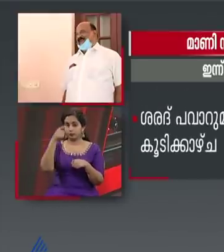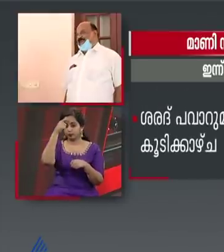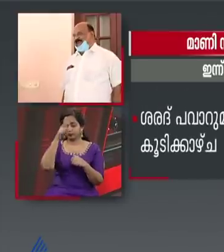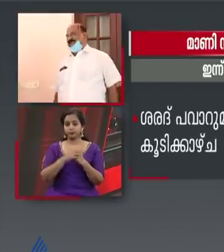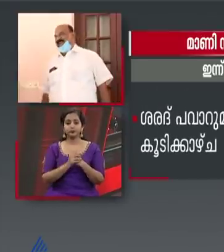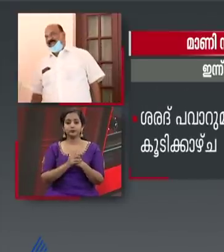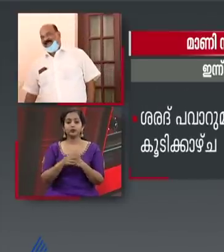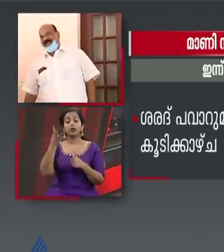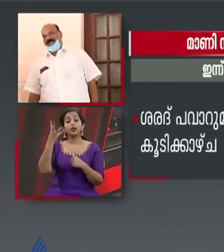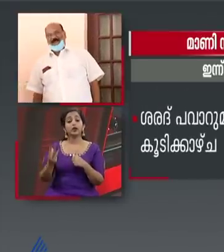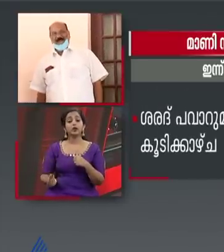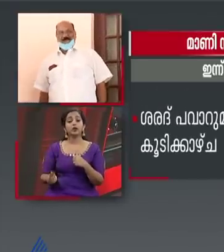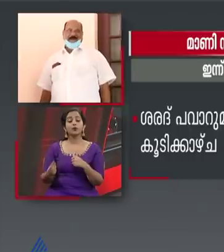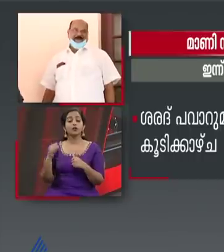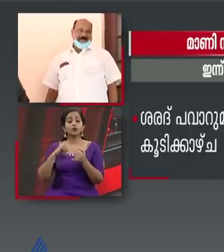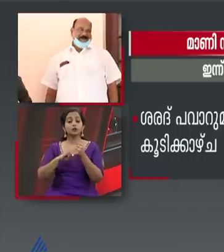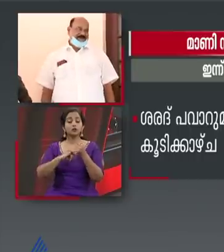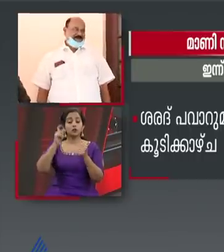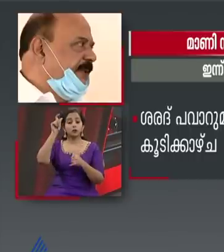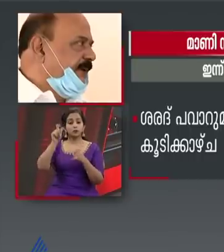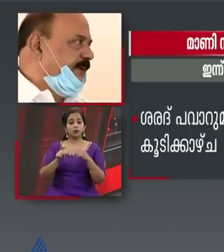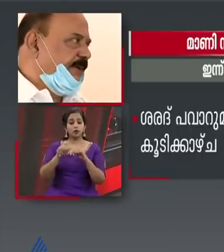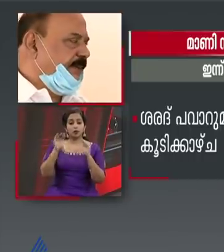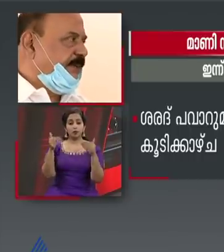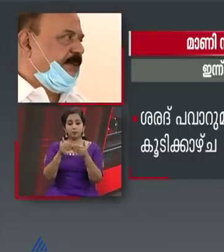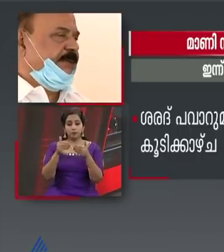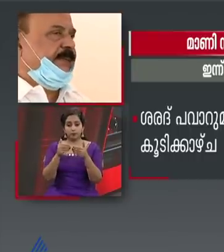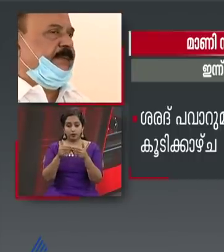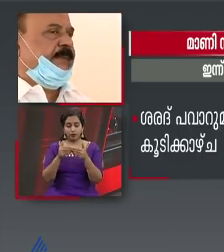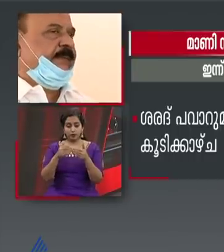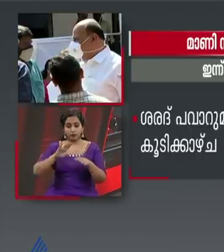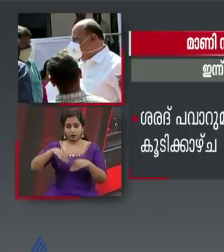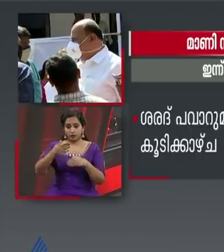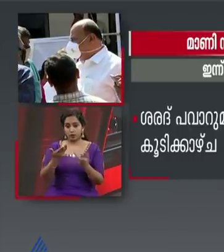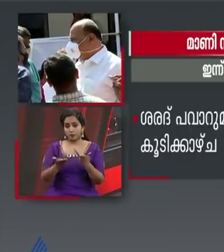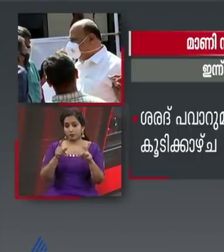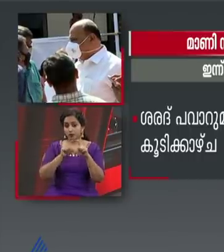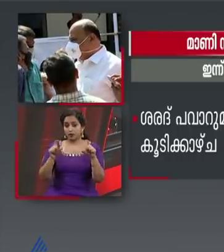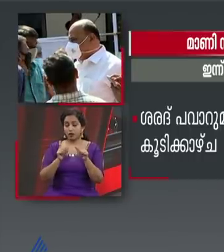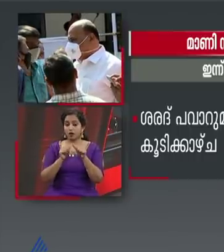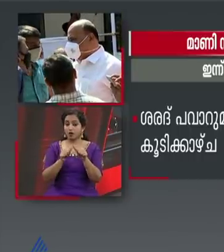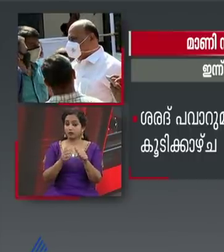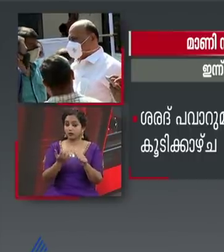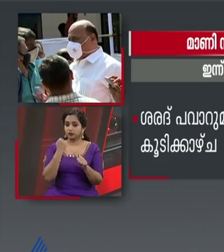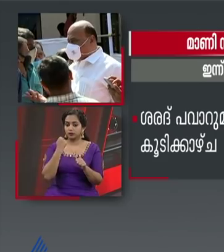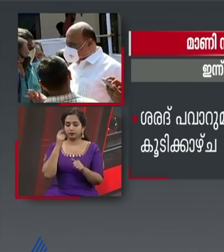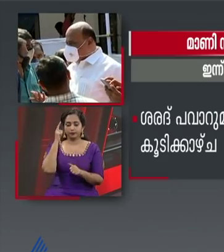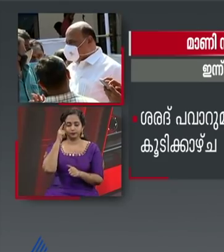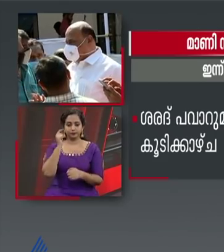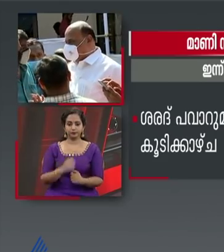ശരത് പവാറുമായി നടത്തുന്ന കൂടിക്കാഴ്ചയ്ക്ക് പിന്നാലെ മാണി സി കാപ്പൻ നിലപാട് വ്യക്തമാക്കുമെന്നാണ് സൂചന.